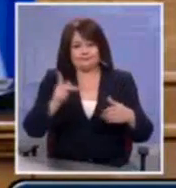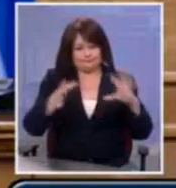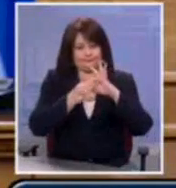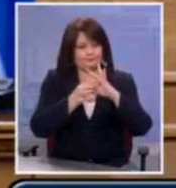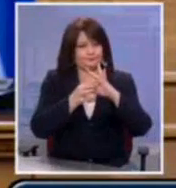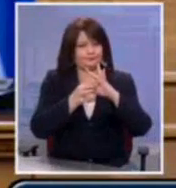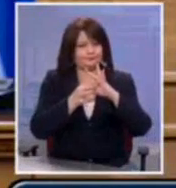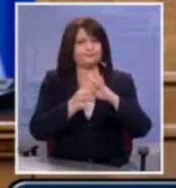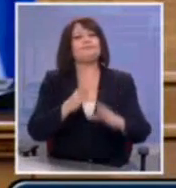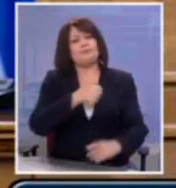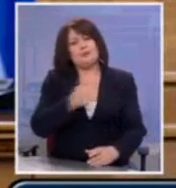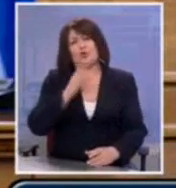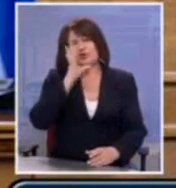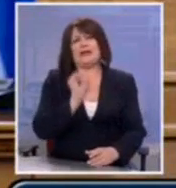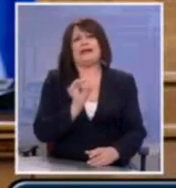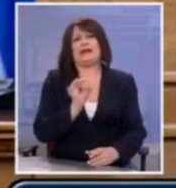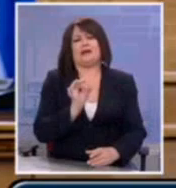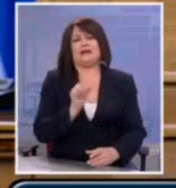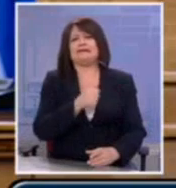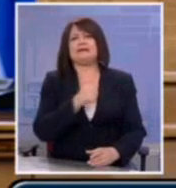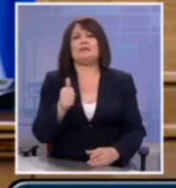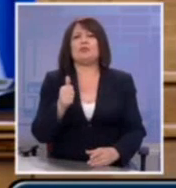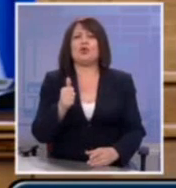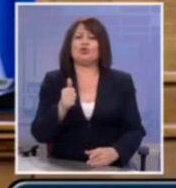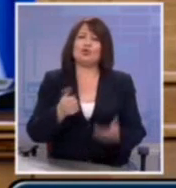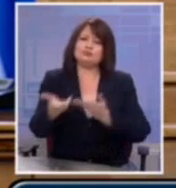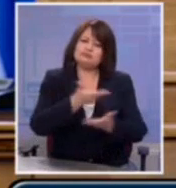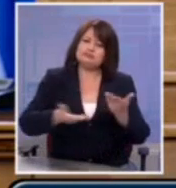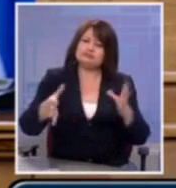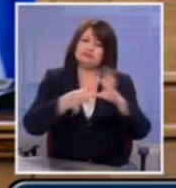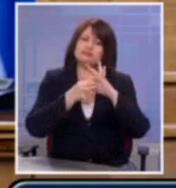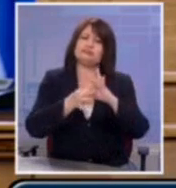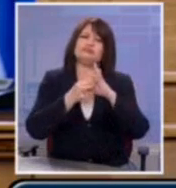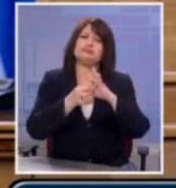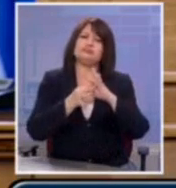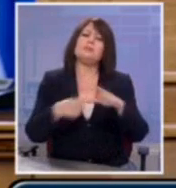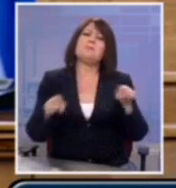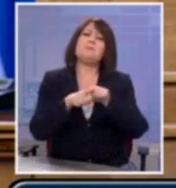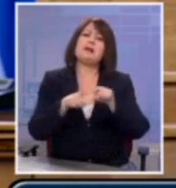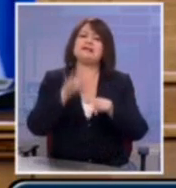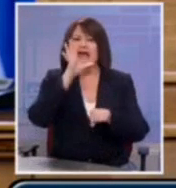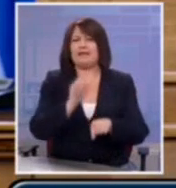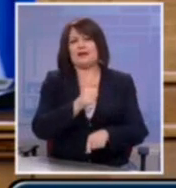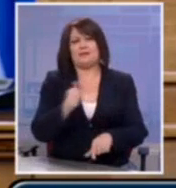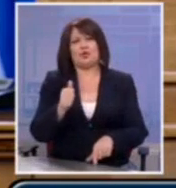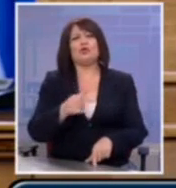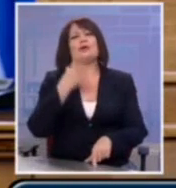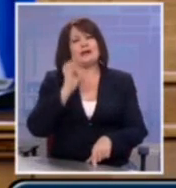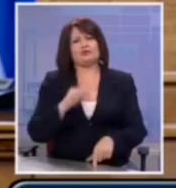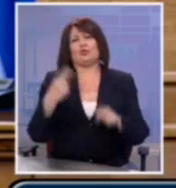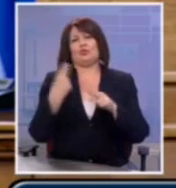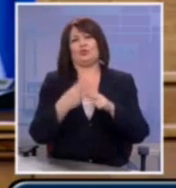είναι μόνο ειλικρινής, μόνο αφίδρομη, μόνο διαλεκτική, μόνο αληθινή, για τούτο το